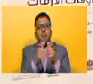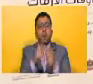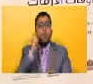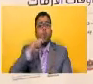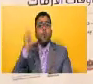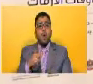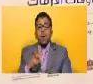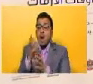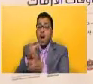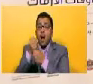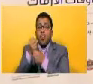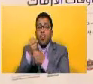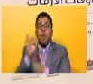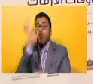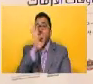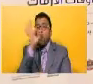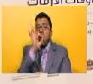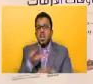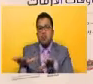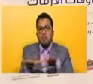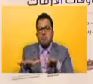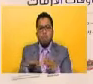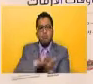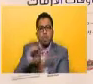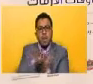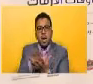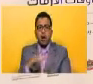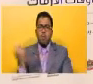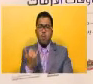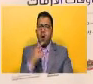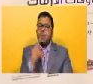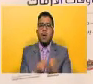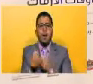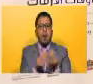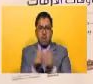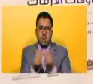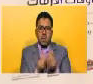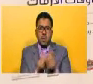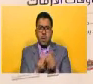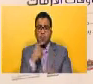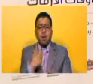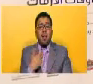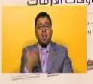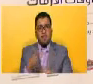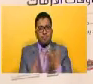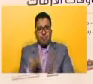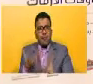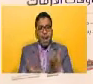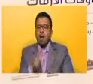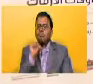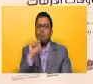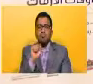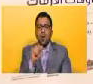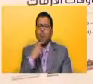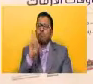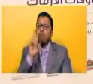في إنقاذ التراث أوقات الأزمات، والمشروع الثالث له علاقة في تفعيل التشاركية